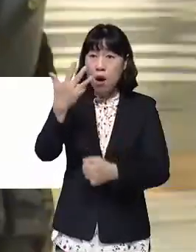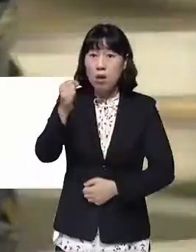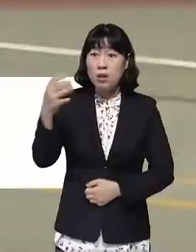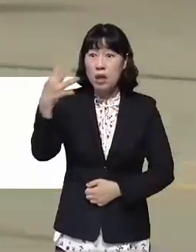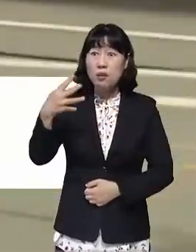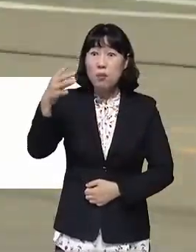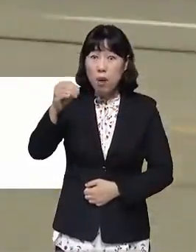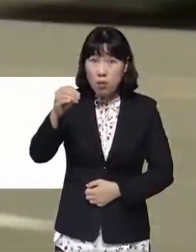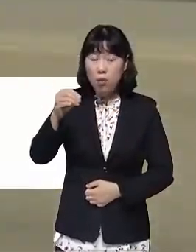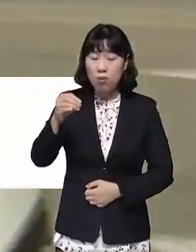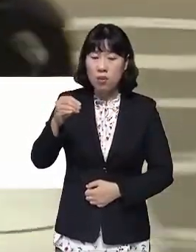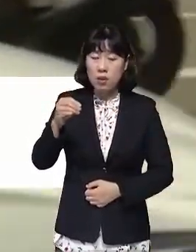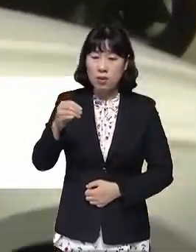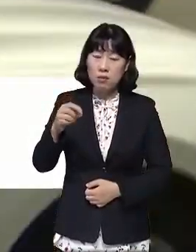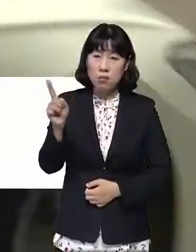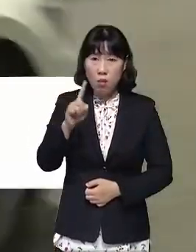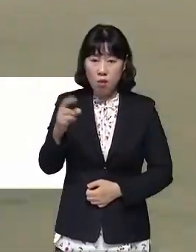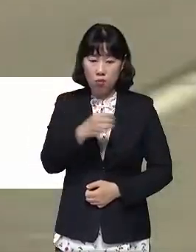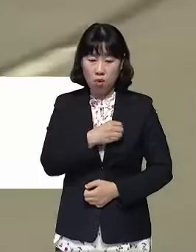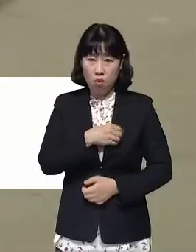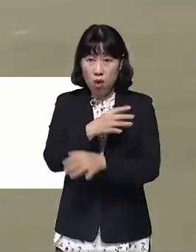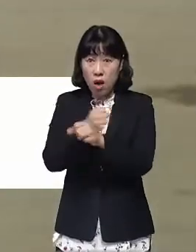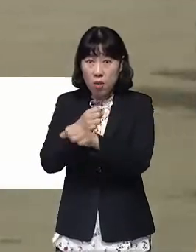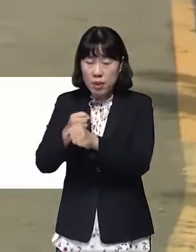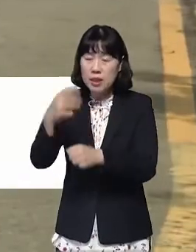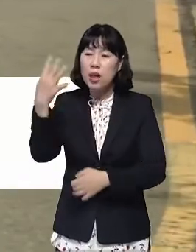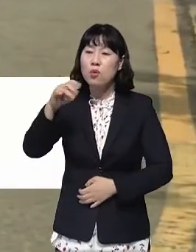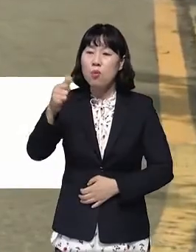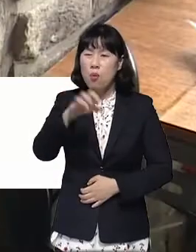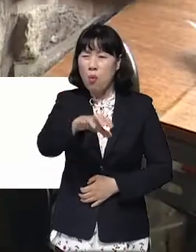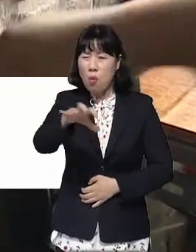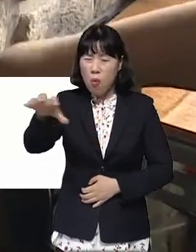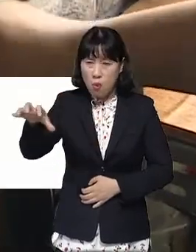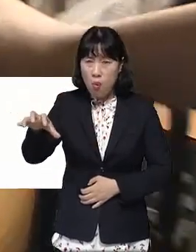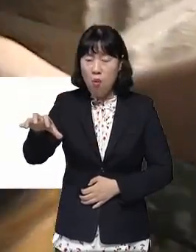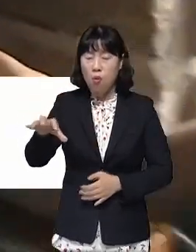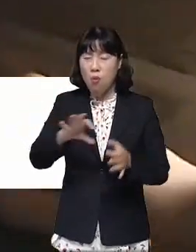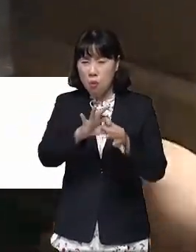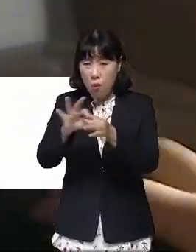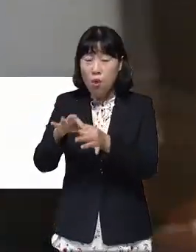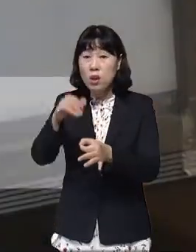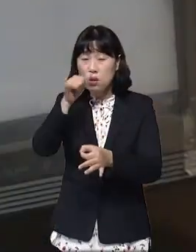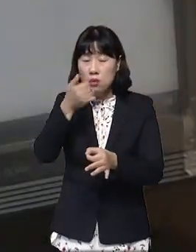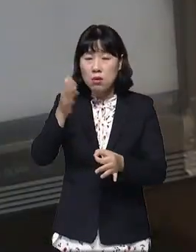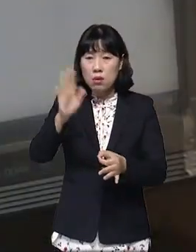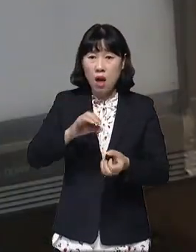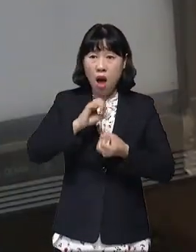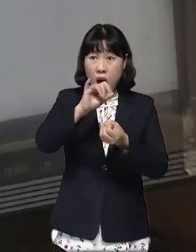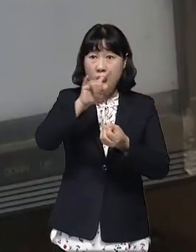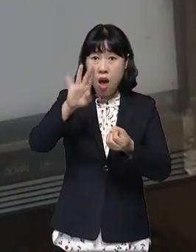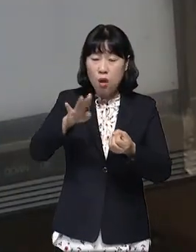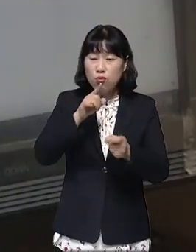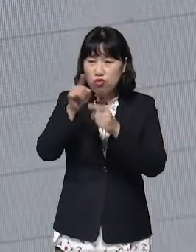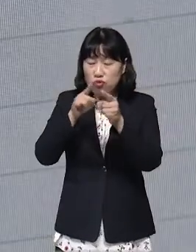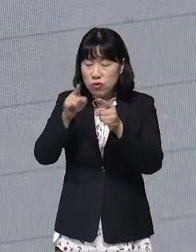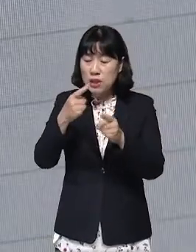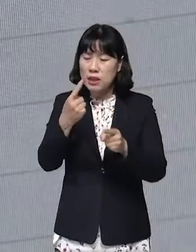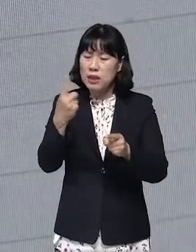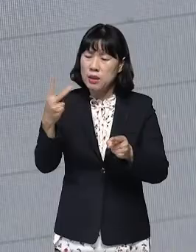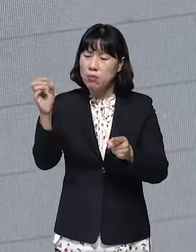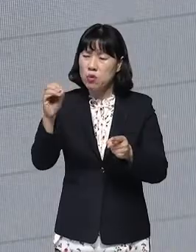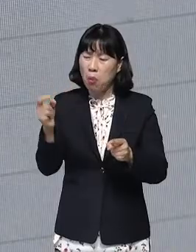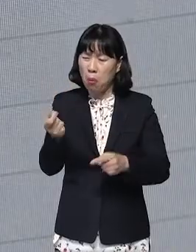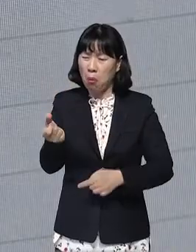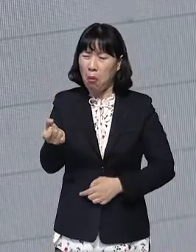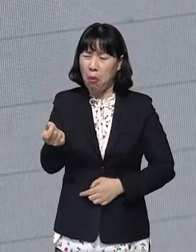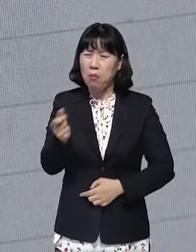원을 올리고 가맹점 4,500곳을 확보했지만 여전히 전체 배달앱 주문의 1, 2%에